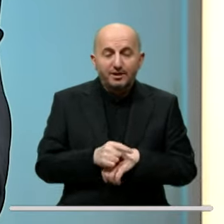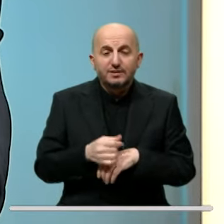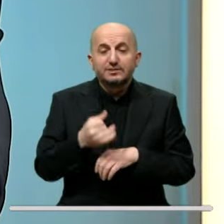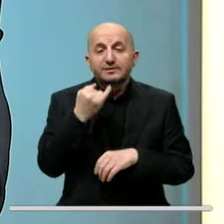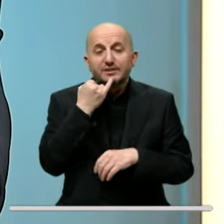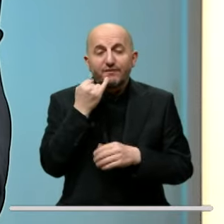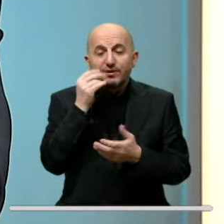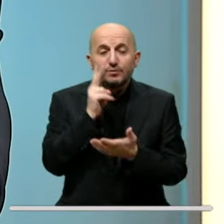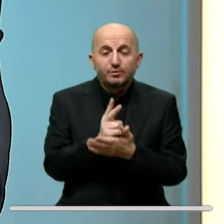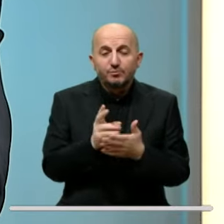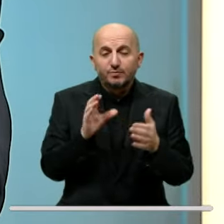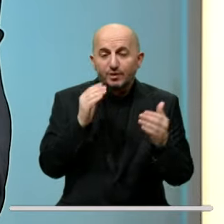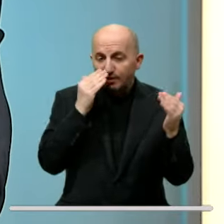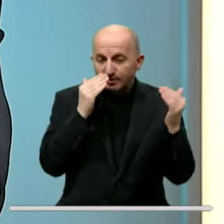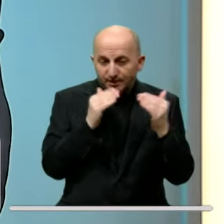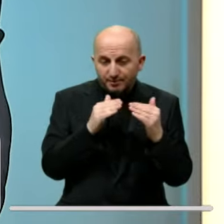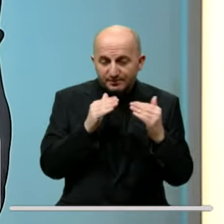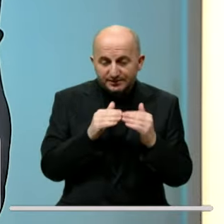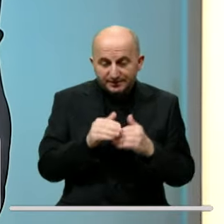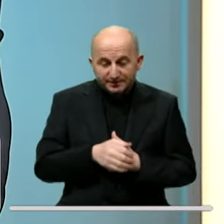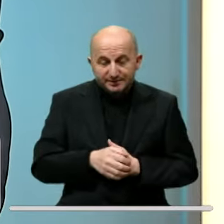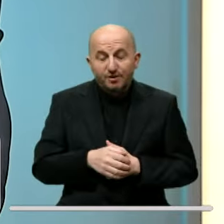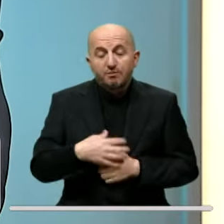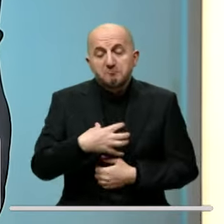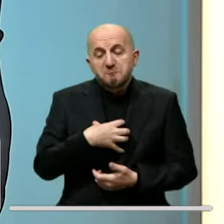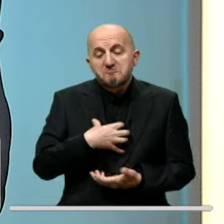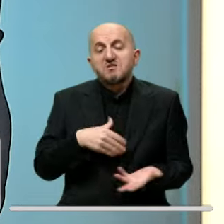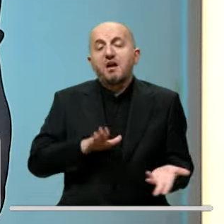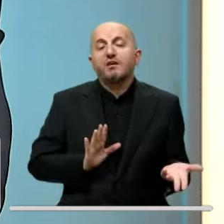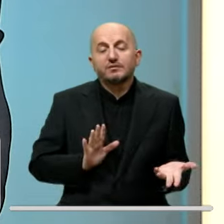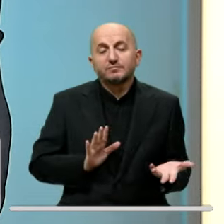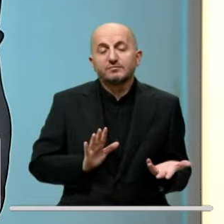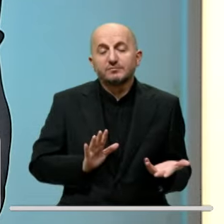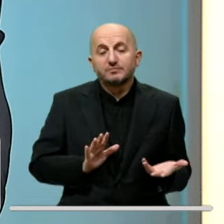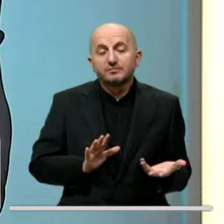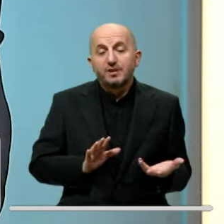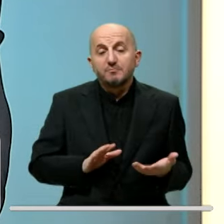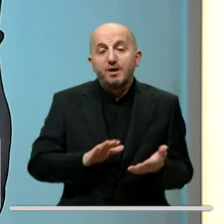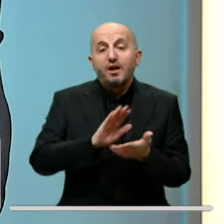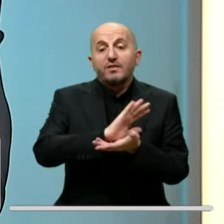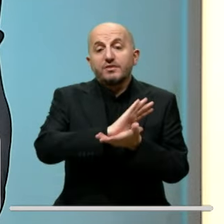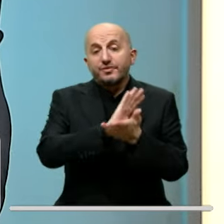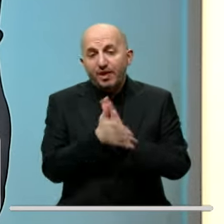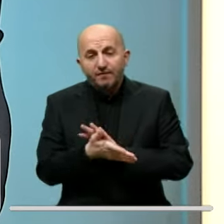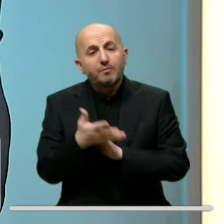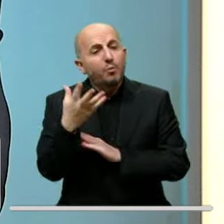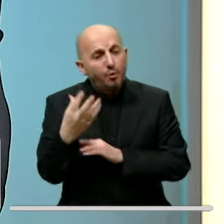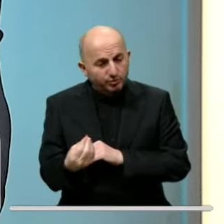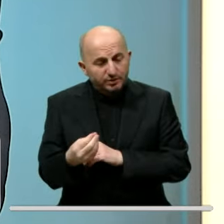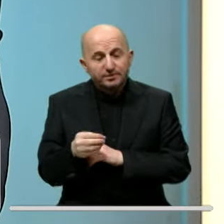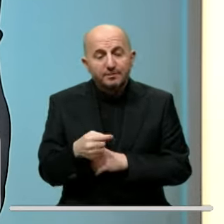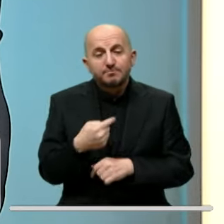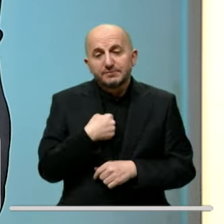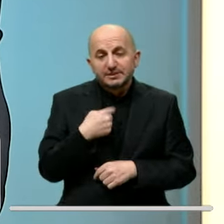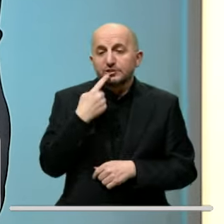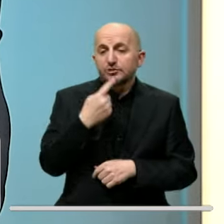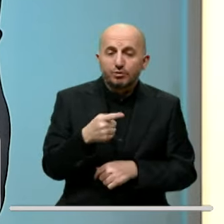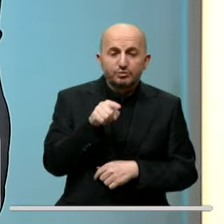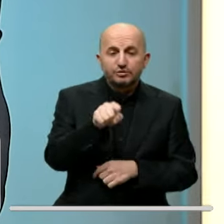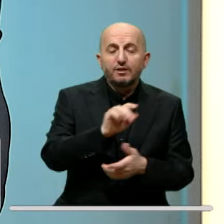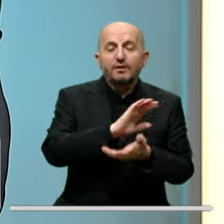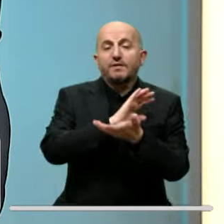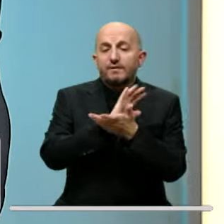seferilik hükümlerine tabidir. Çünkü onun mülkü değildir. Ama onun devre mülkü olsaydı o zaman biz diyoruz ki senin